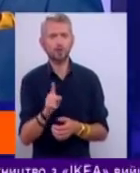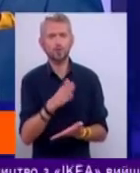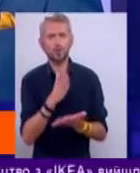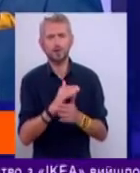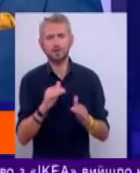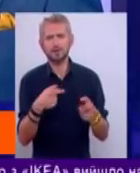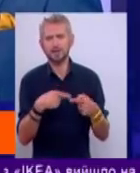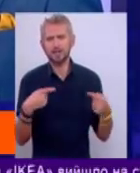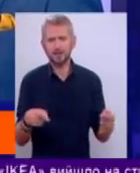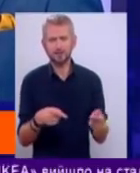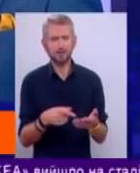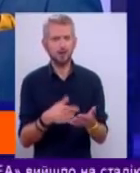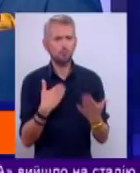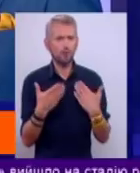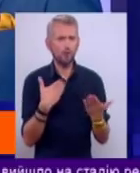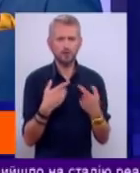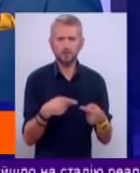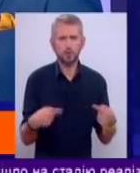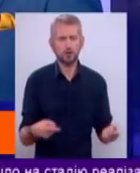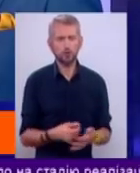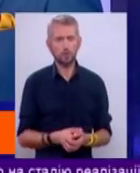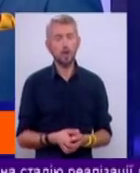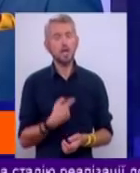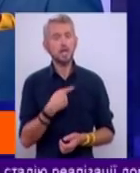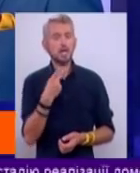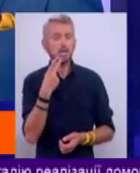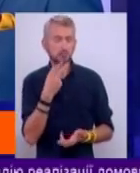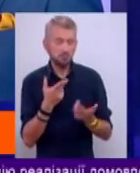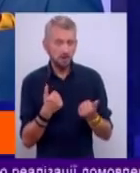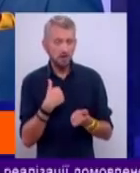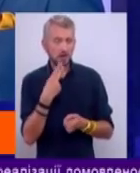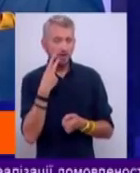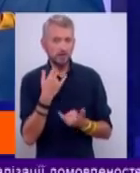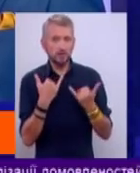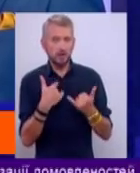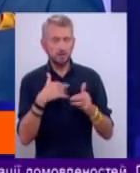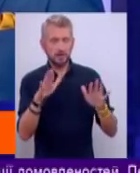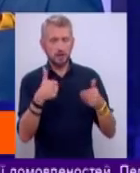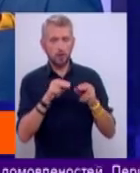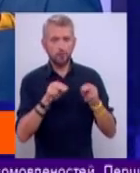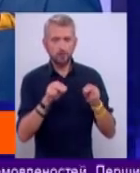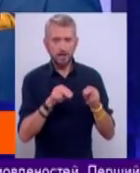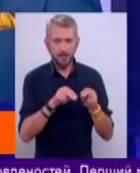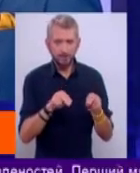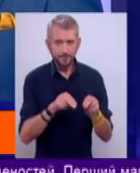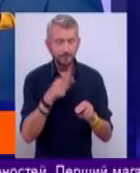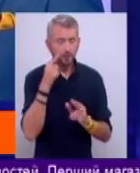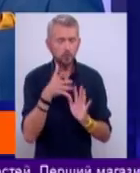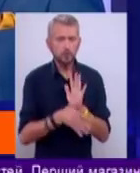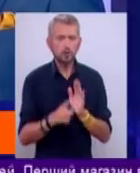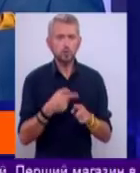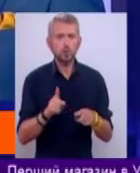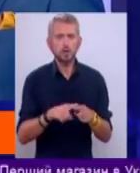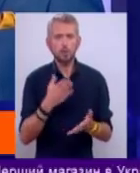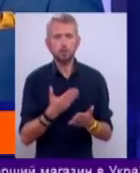діти різні, вони поводяться по-різному. Так, я завжди, от вже зараз, якби, закликаю вчителів зрозуміти, що це,